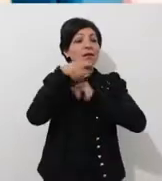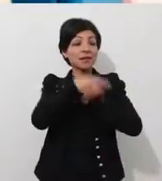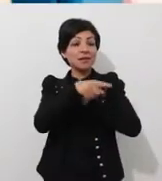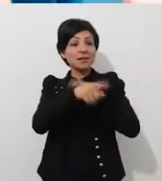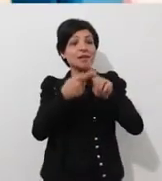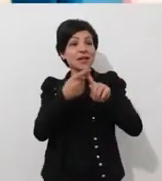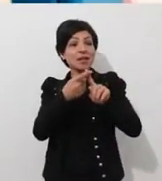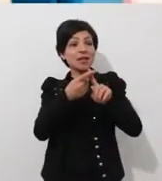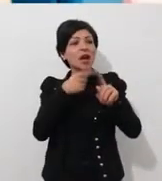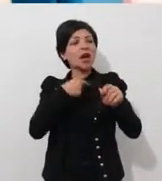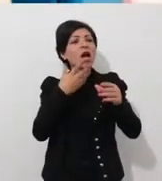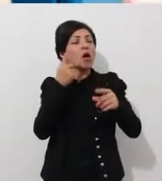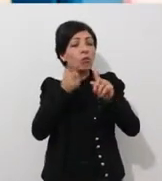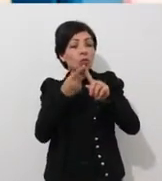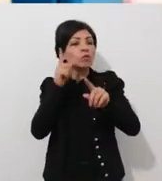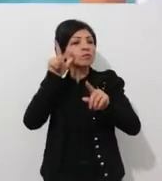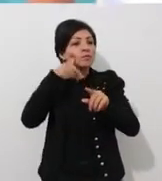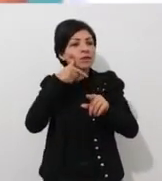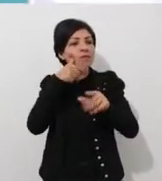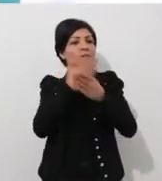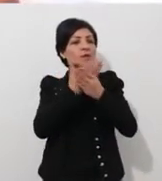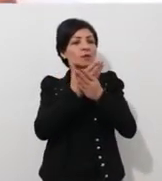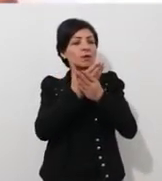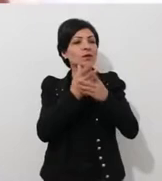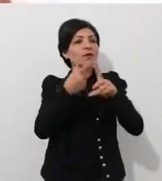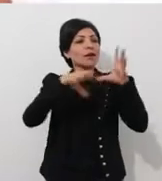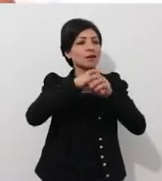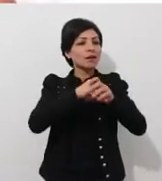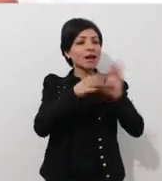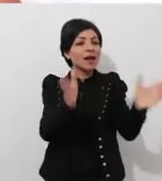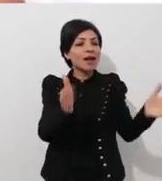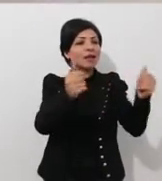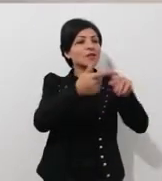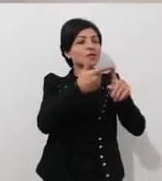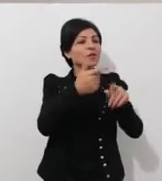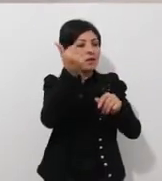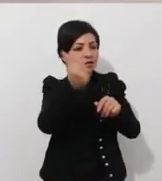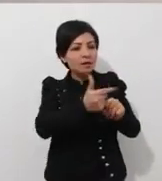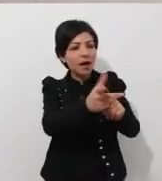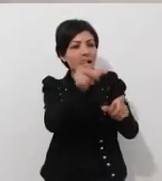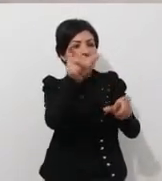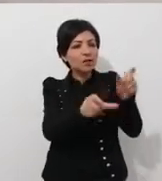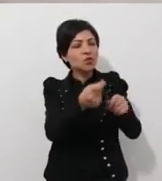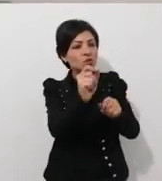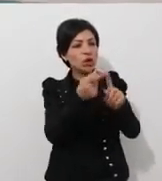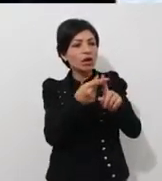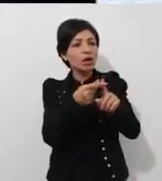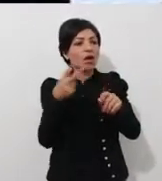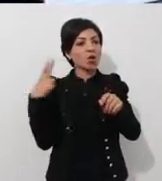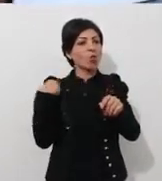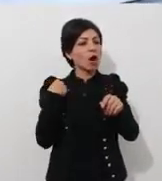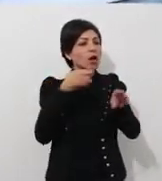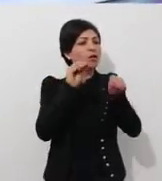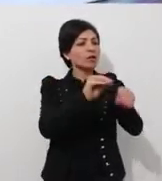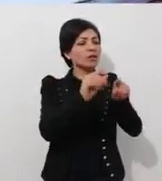سي جليل قال يلزمها تكون تلميذة مدمج، معناتها القسم اللي تقرأ فيه أقل نمبر من الأقسام الأخرين، المعلم